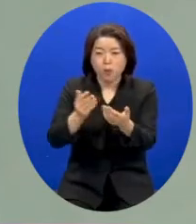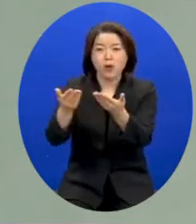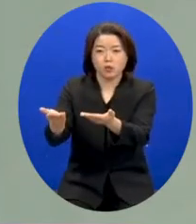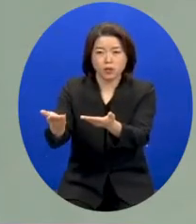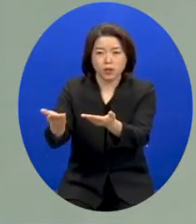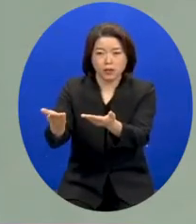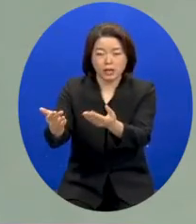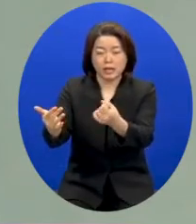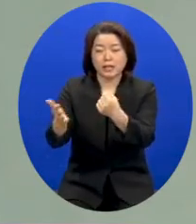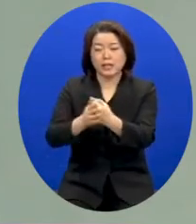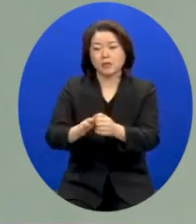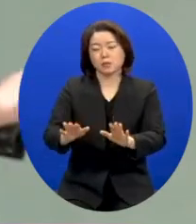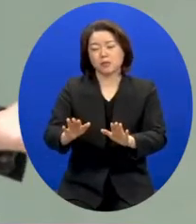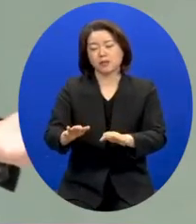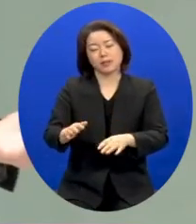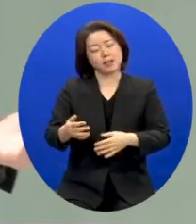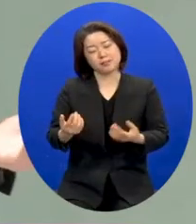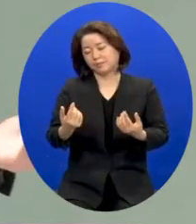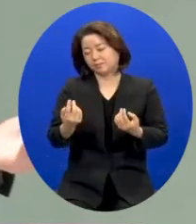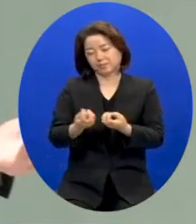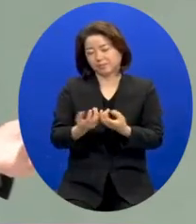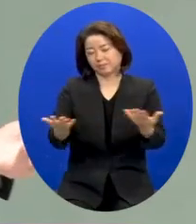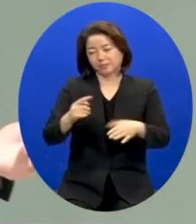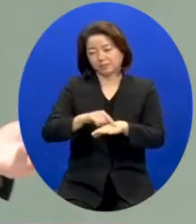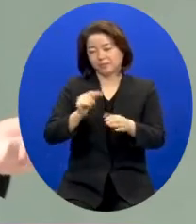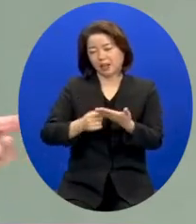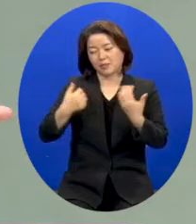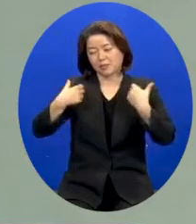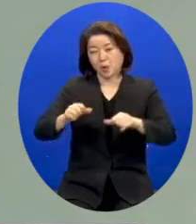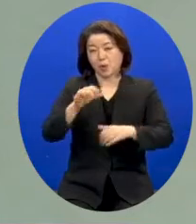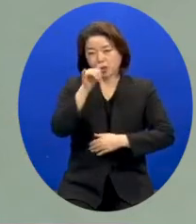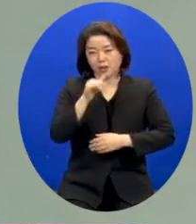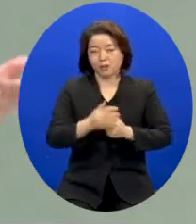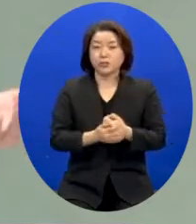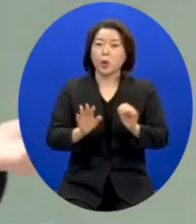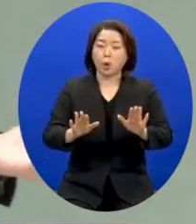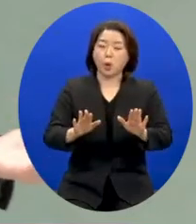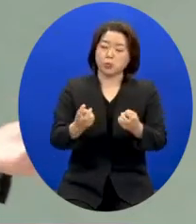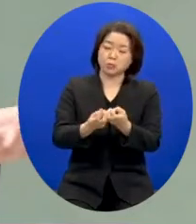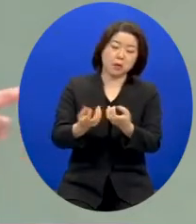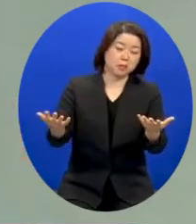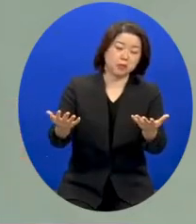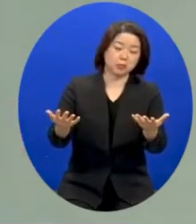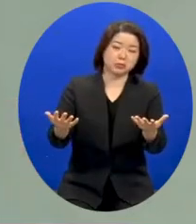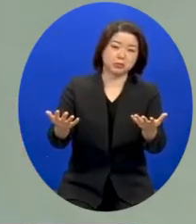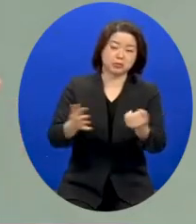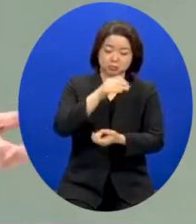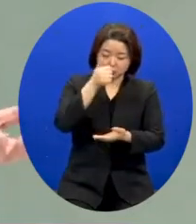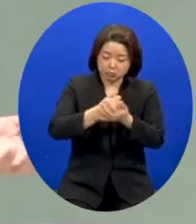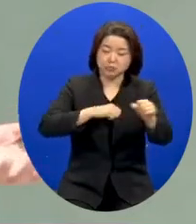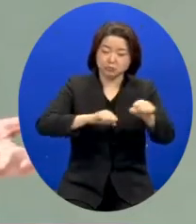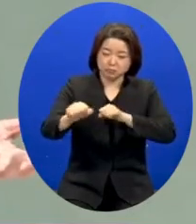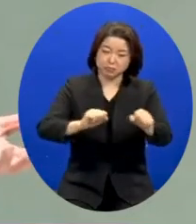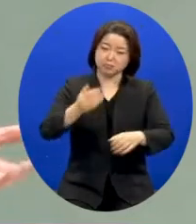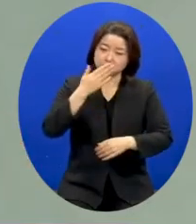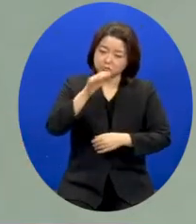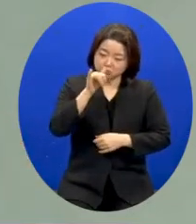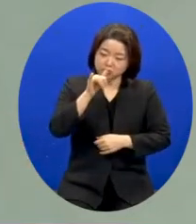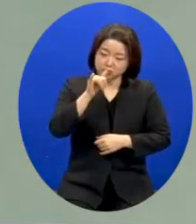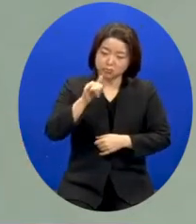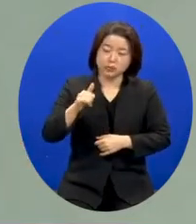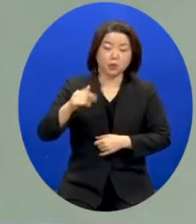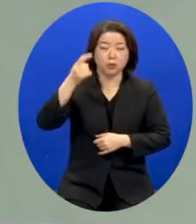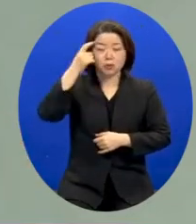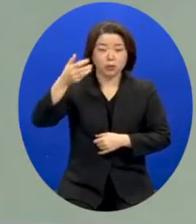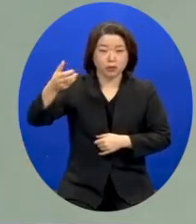아주 포기가 되더래요. 어쩔 수가 없는 일이야. 오늘은 어쩔 수 없이 그냥 죄짓게 될 수밖에 없어.